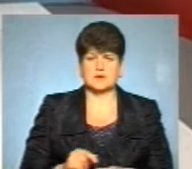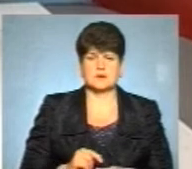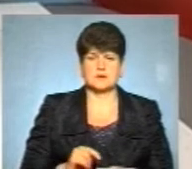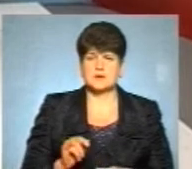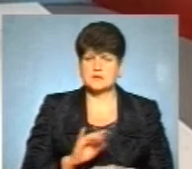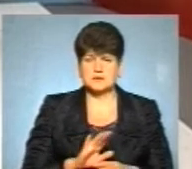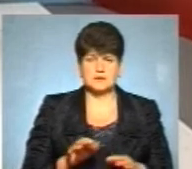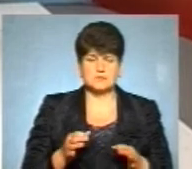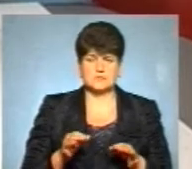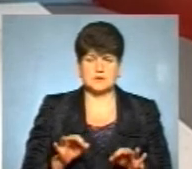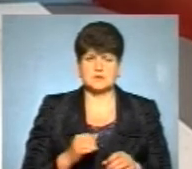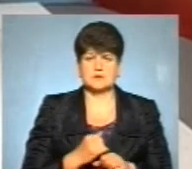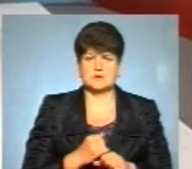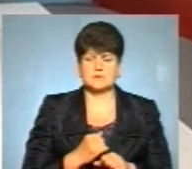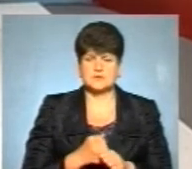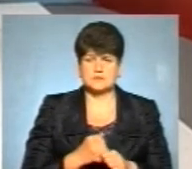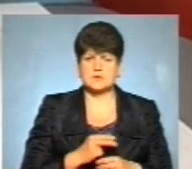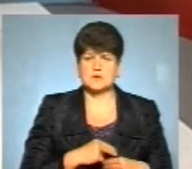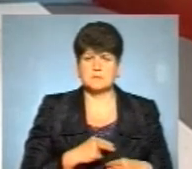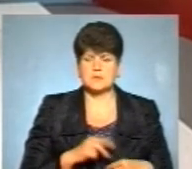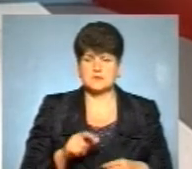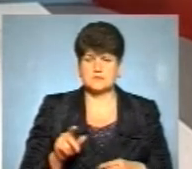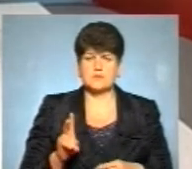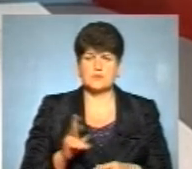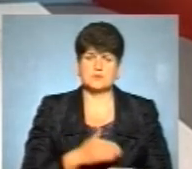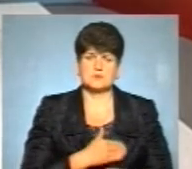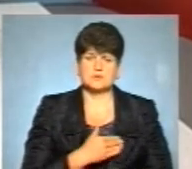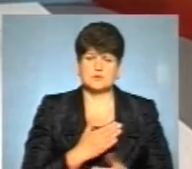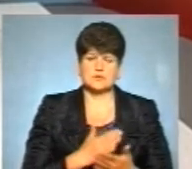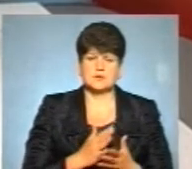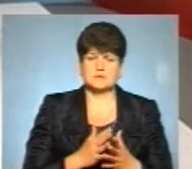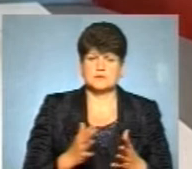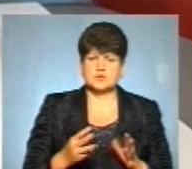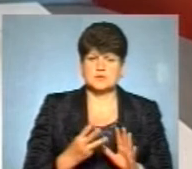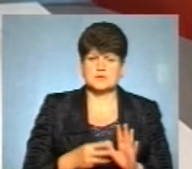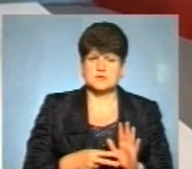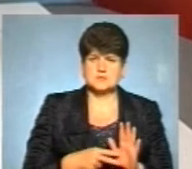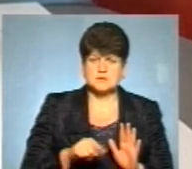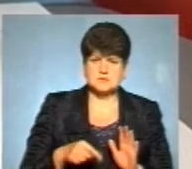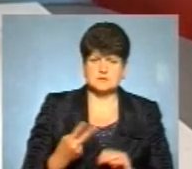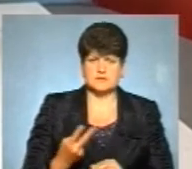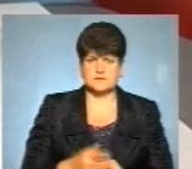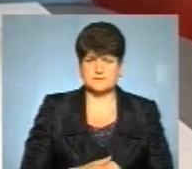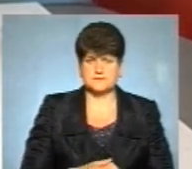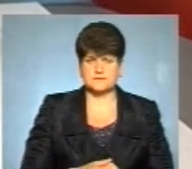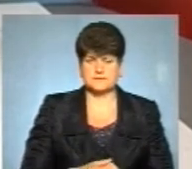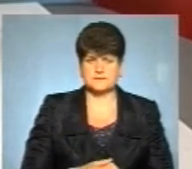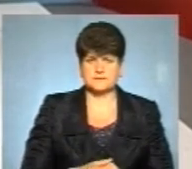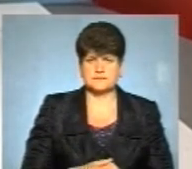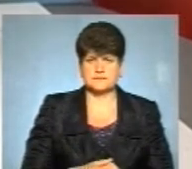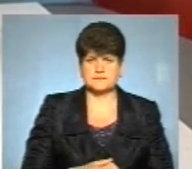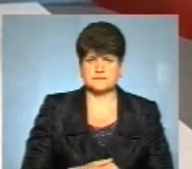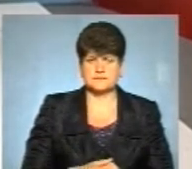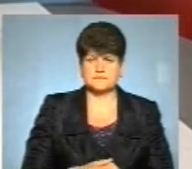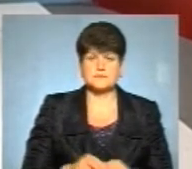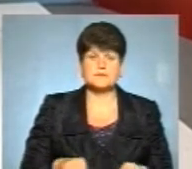не допускати до роботи працівників, у якого в яких температура більше там 37,2 градуси. Ось.